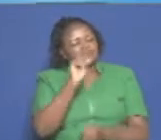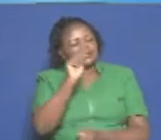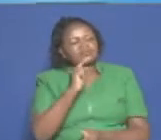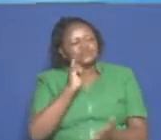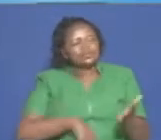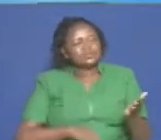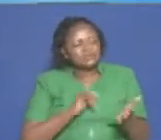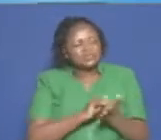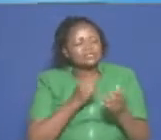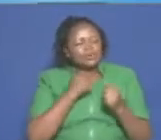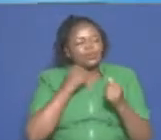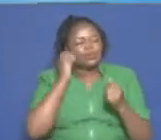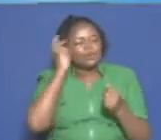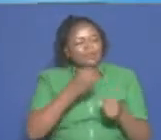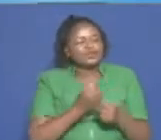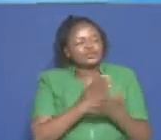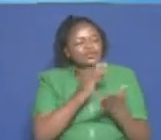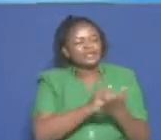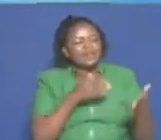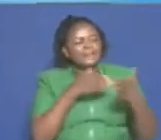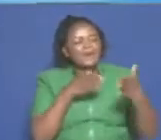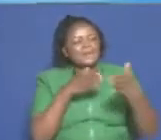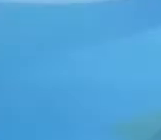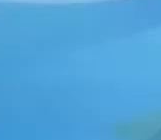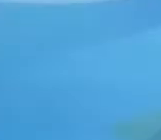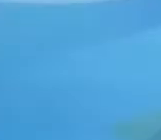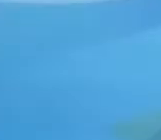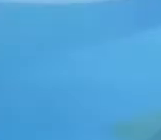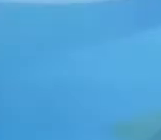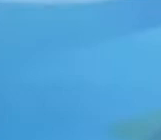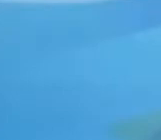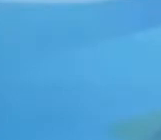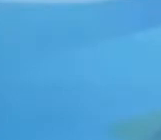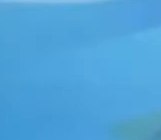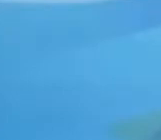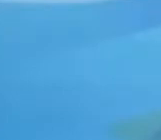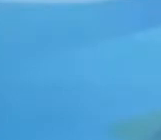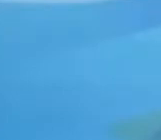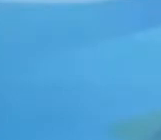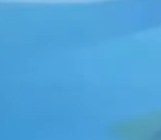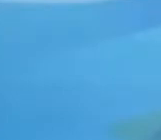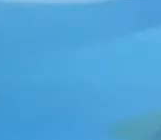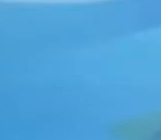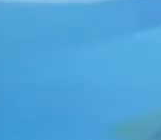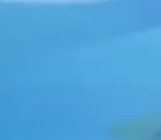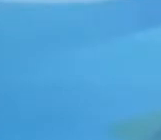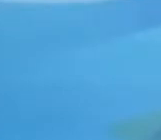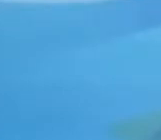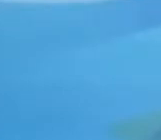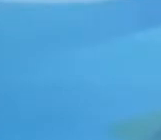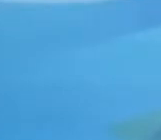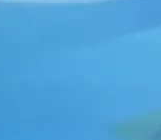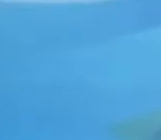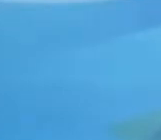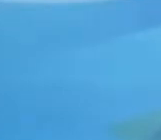watahakikisha vikwazo vya kuhakikisha kwamba wanasiasa na wale ambao wanagombea viti zote sita